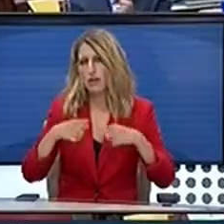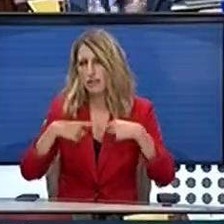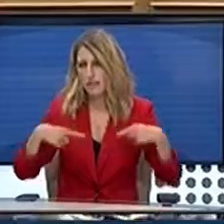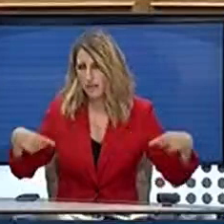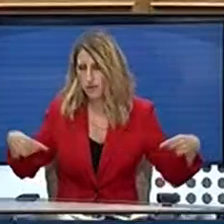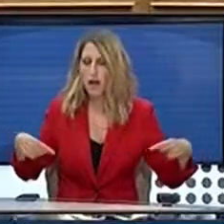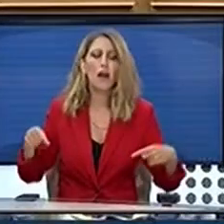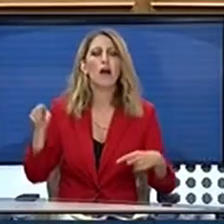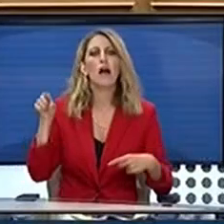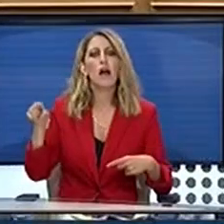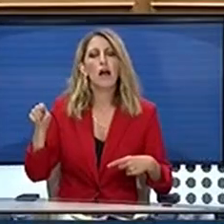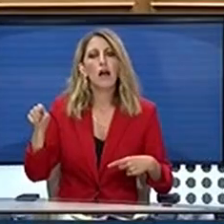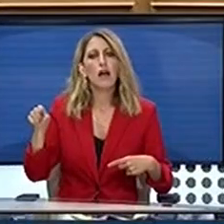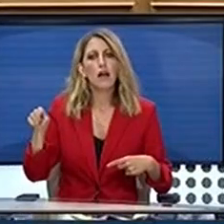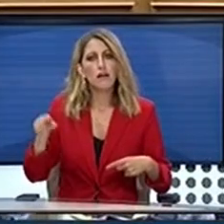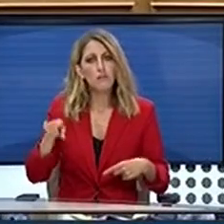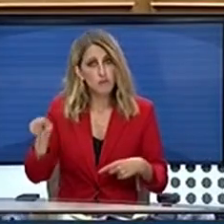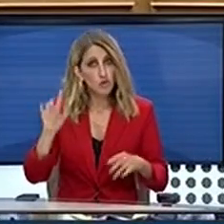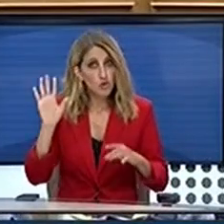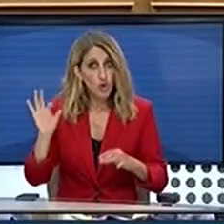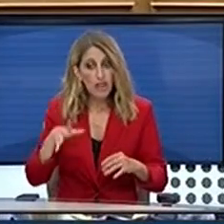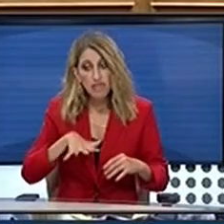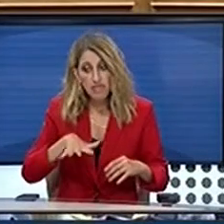Πάρτε παρακαλώ. Παρακαλώ.